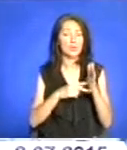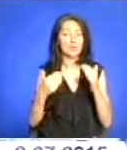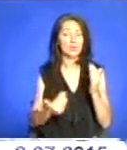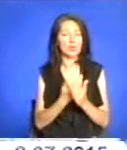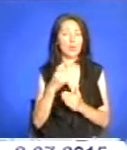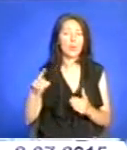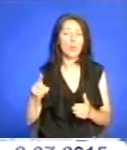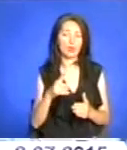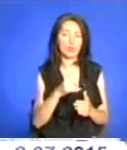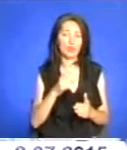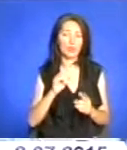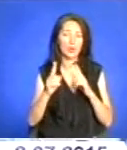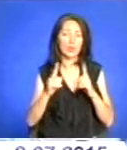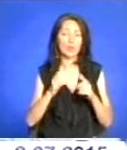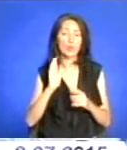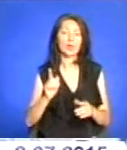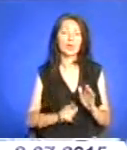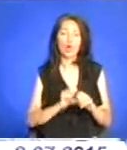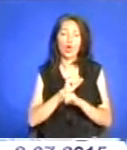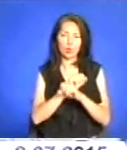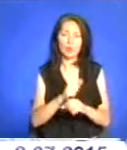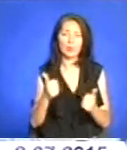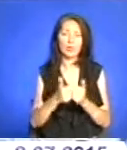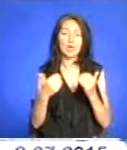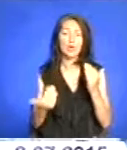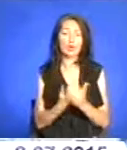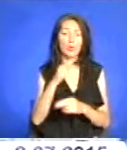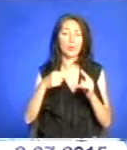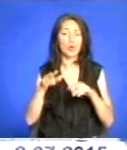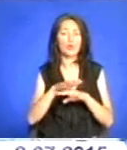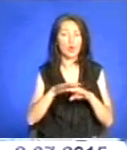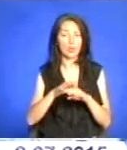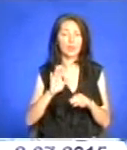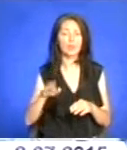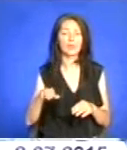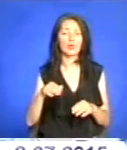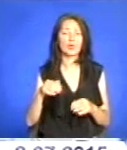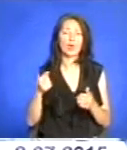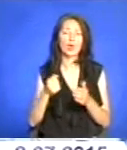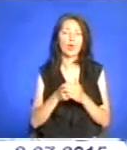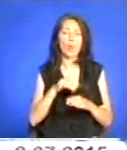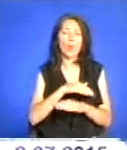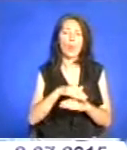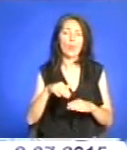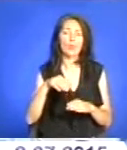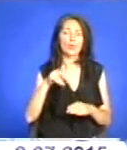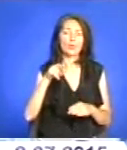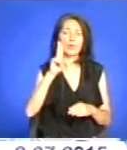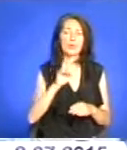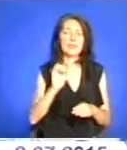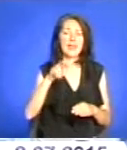буде передбачати зупинку транспорту біля новозбудового ринку. Далі рух в напрямку до провулку Цегельного і розворотне кільце